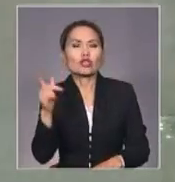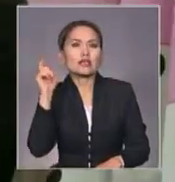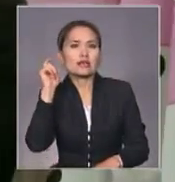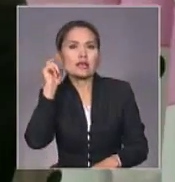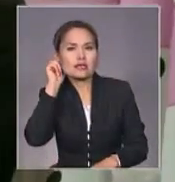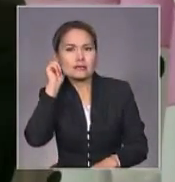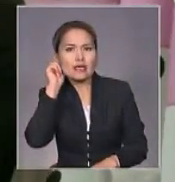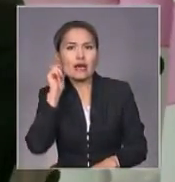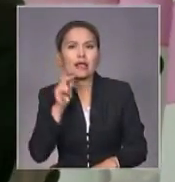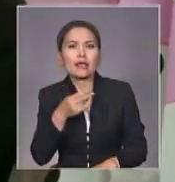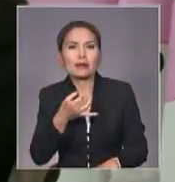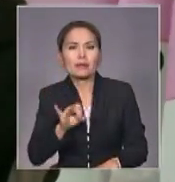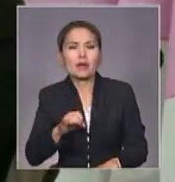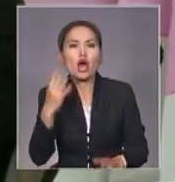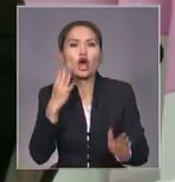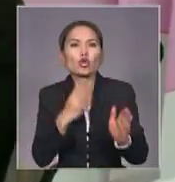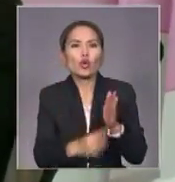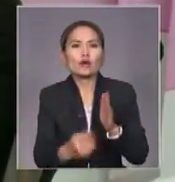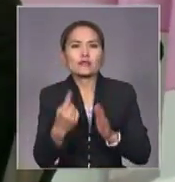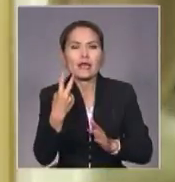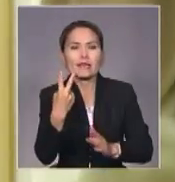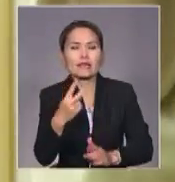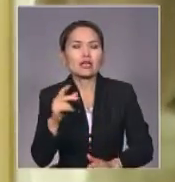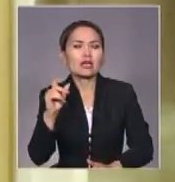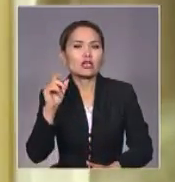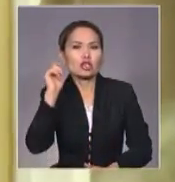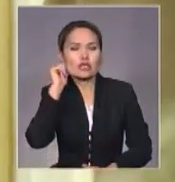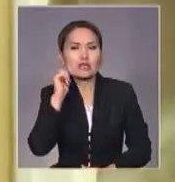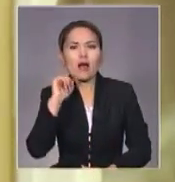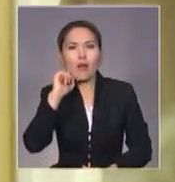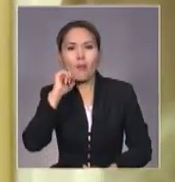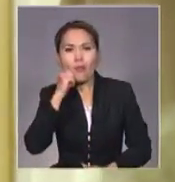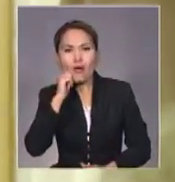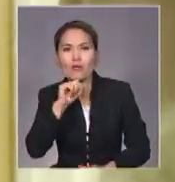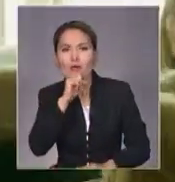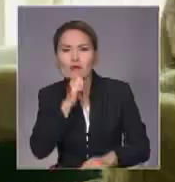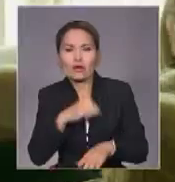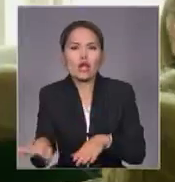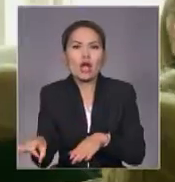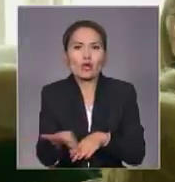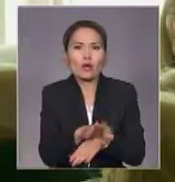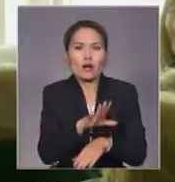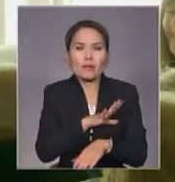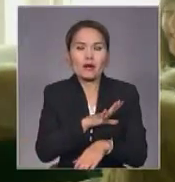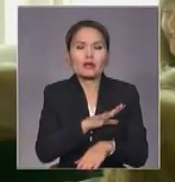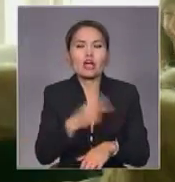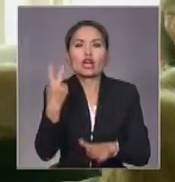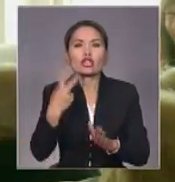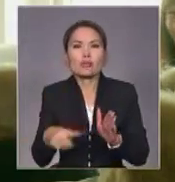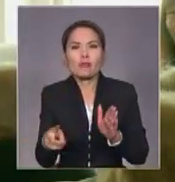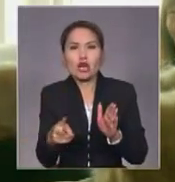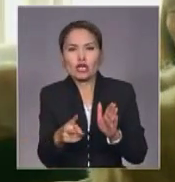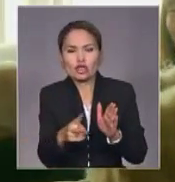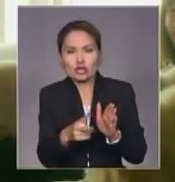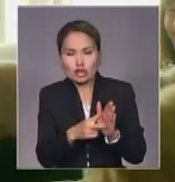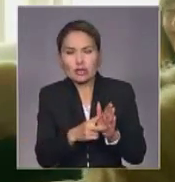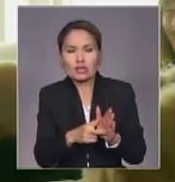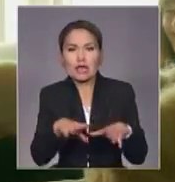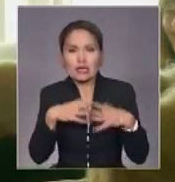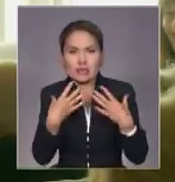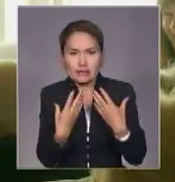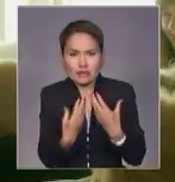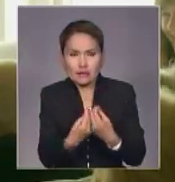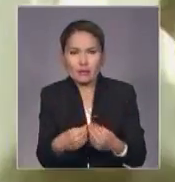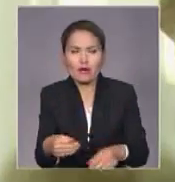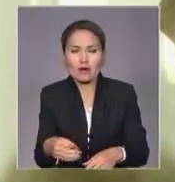мен 92 жастағы Дорин Лакидің бір шаңырақ астында тұрып келе жатқанына 27 жыл болыпты. Алайда балалары өтініп сұрап қоймаған